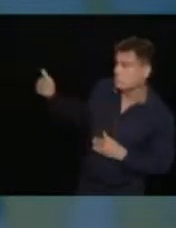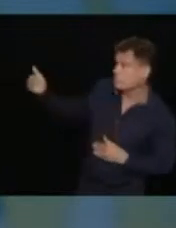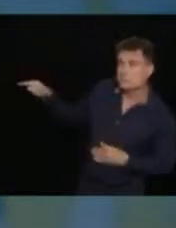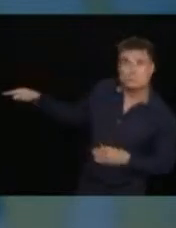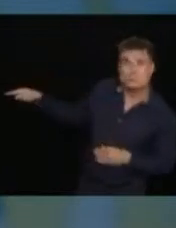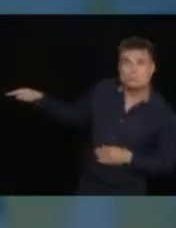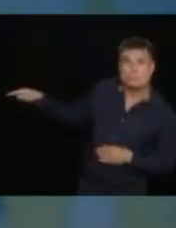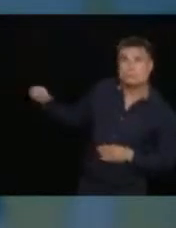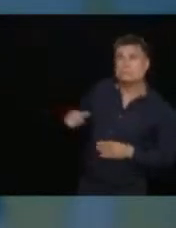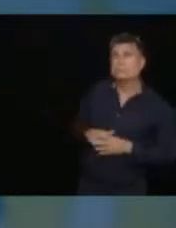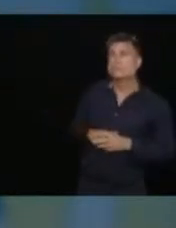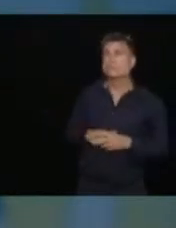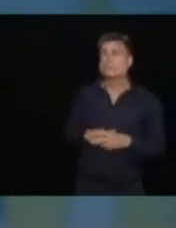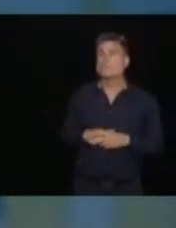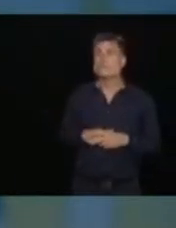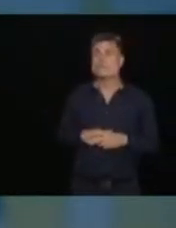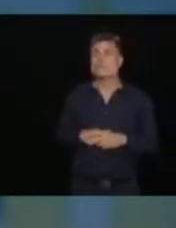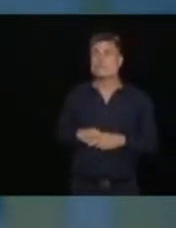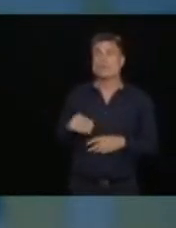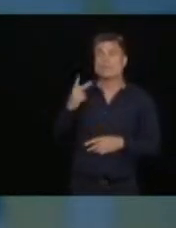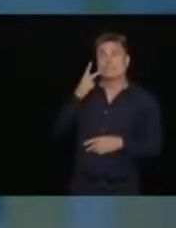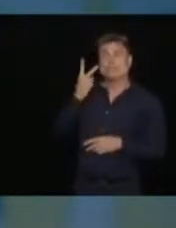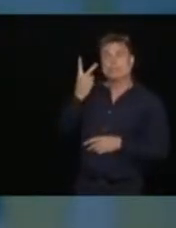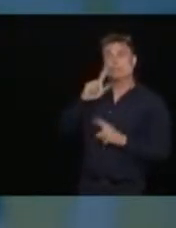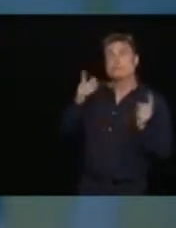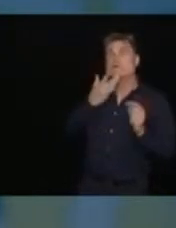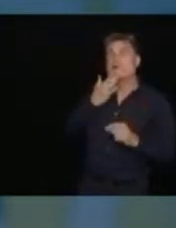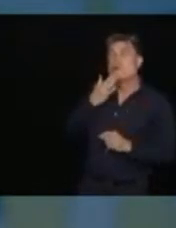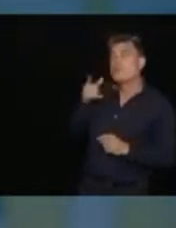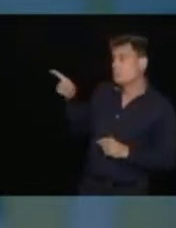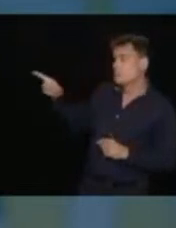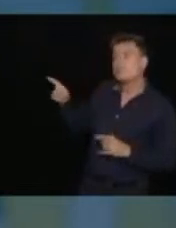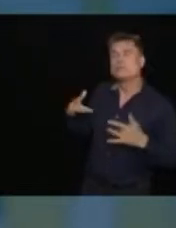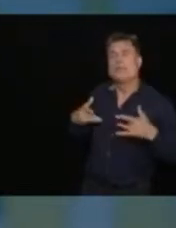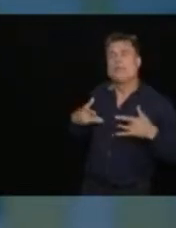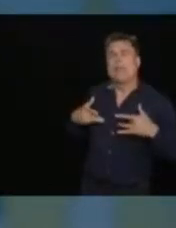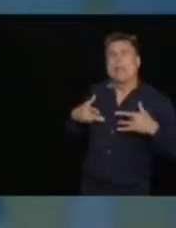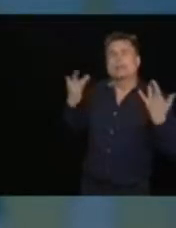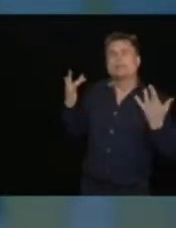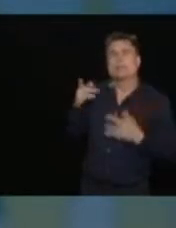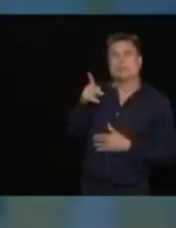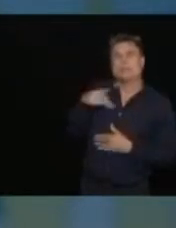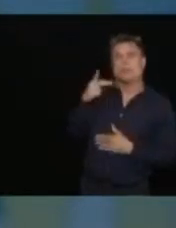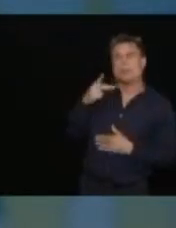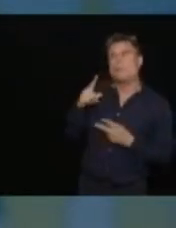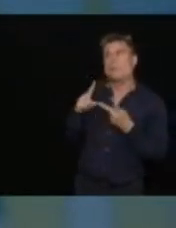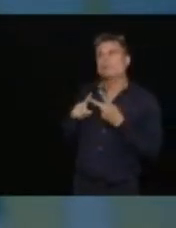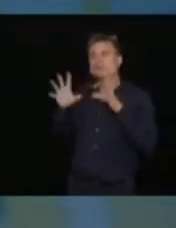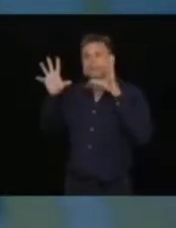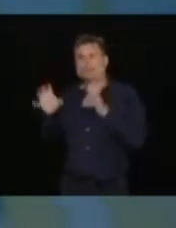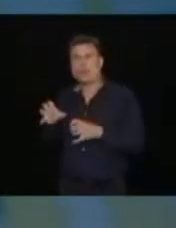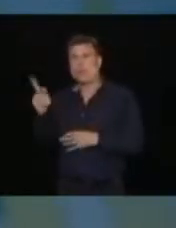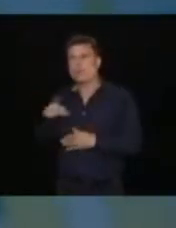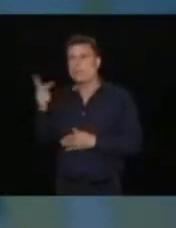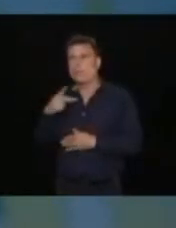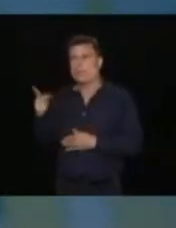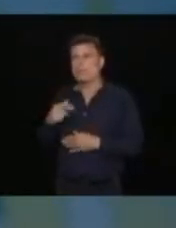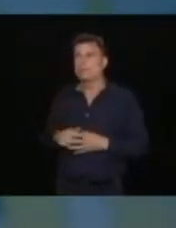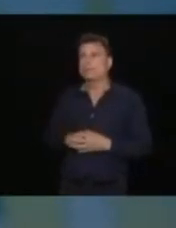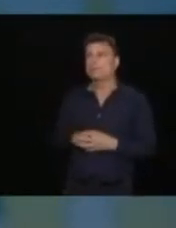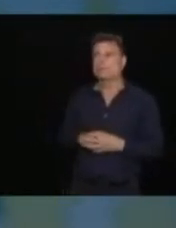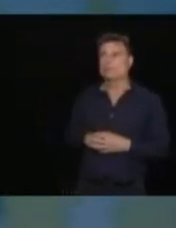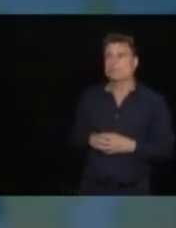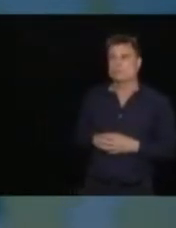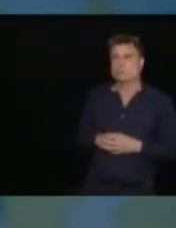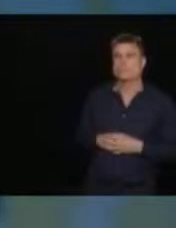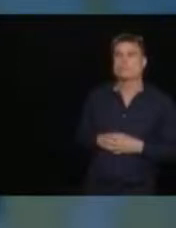7月9号，7月9号，同志们，直到7月9号啊，第1阶段、第2阶段、第3阶段，他说始终看到了我